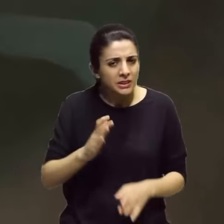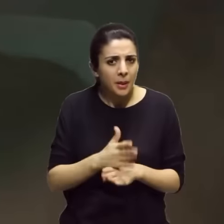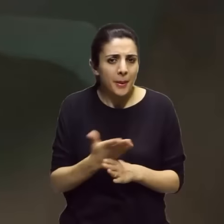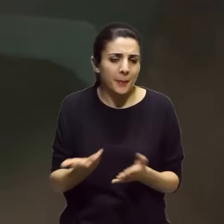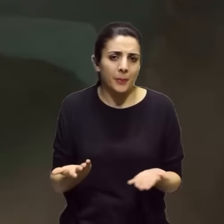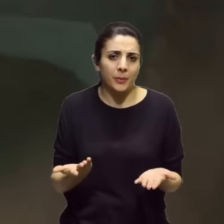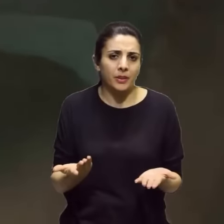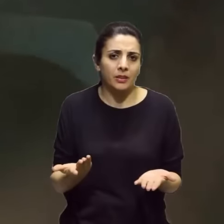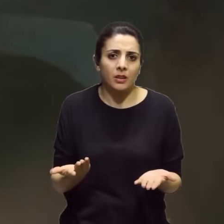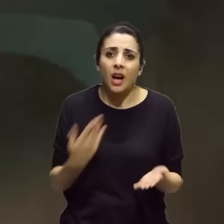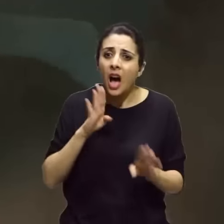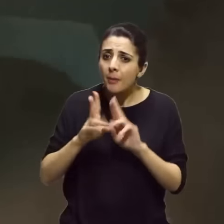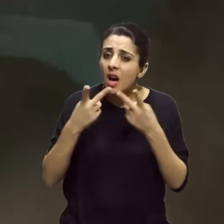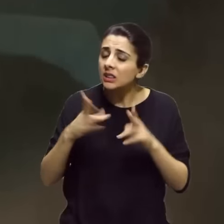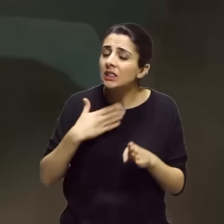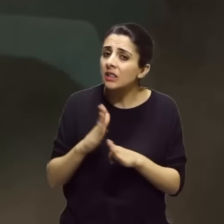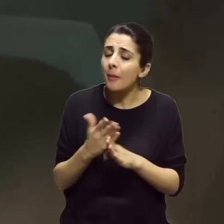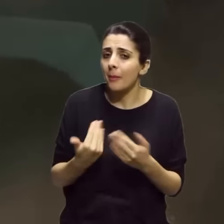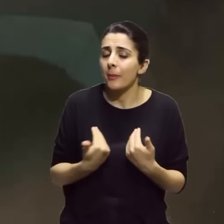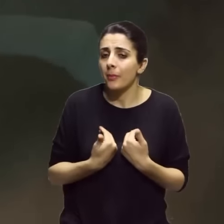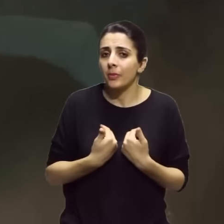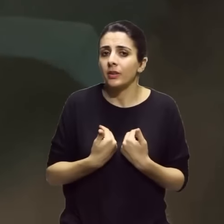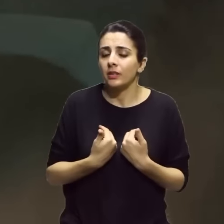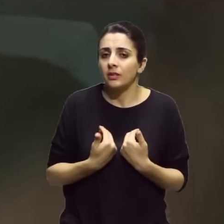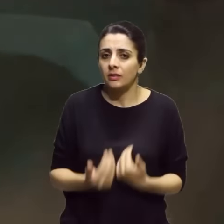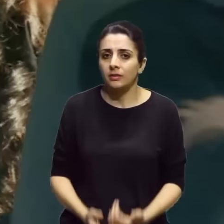ya? Ben o kapıyı nasıl açtım ya?